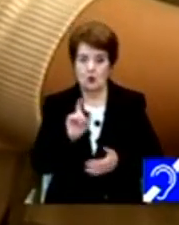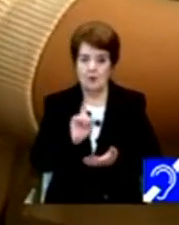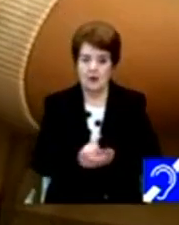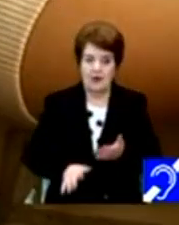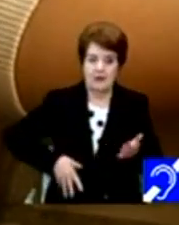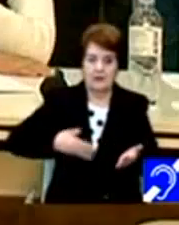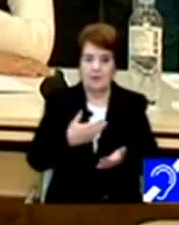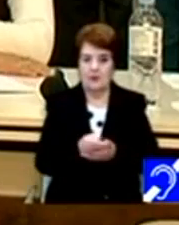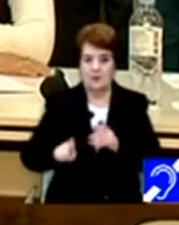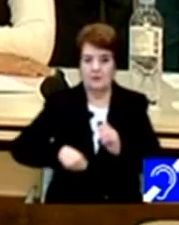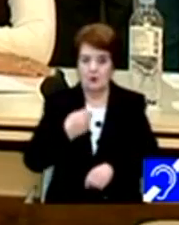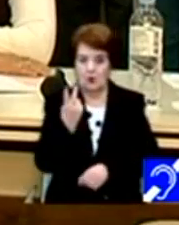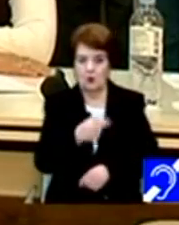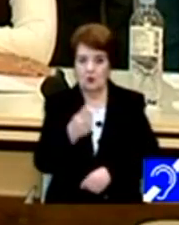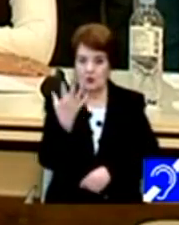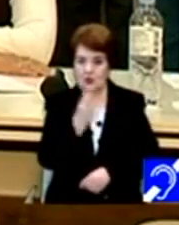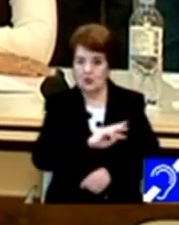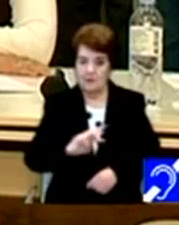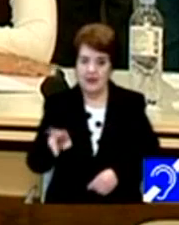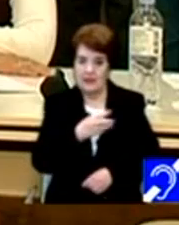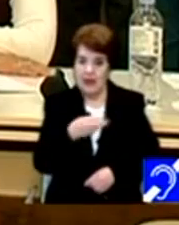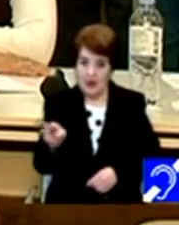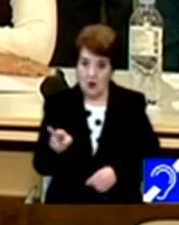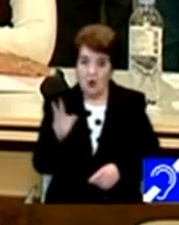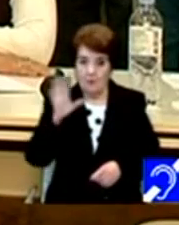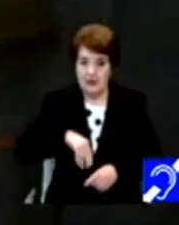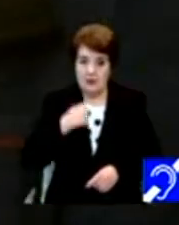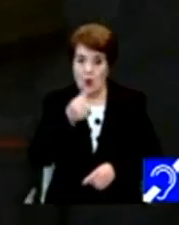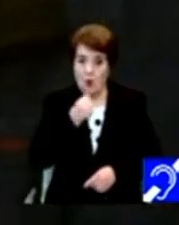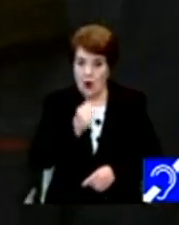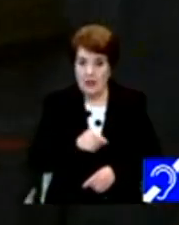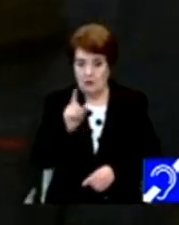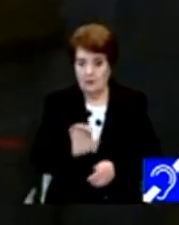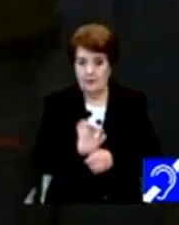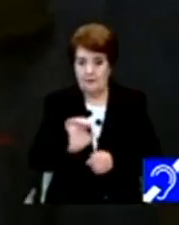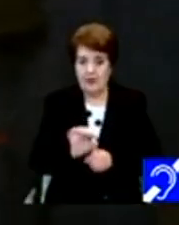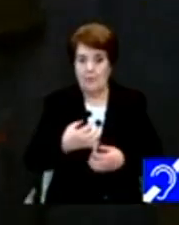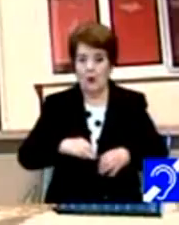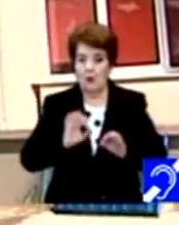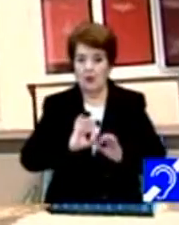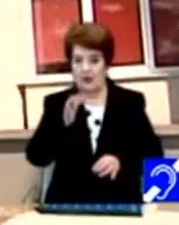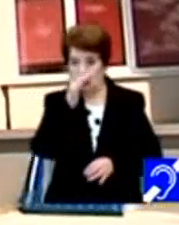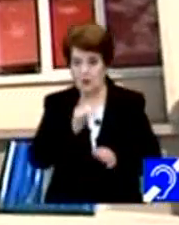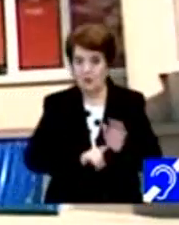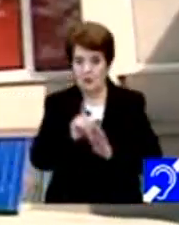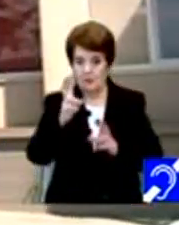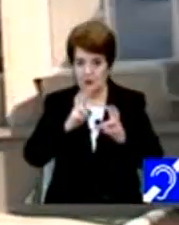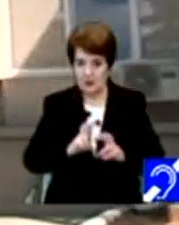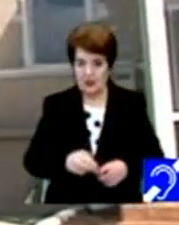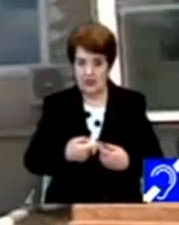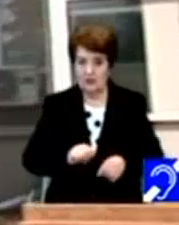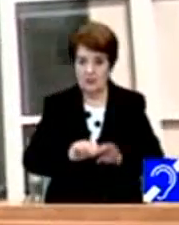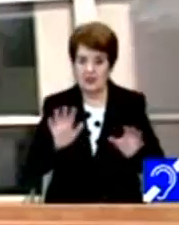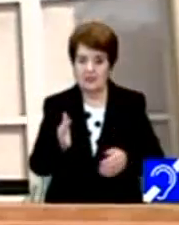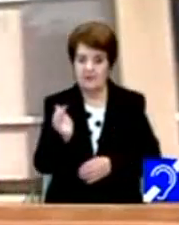achite prejudicii de câte 25.000 de euro. Abia peste un an de la expulzare, Procuratura Chișinău a început cercetări în acest caz.